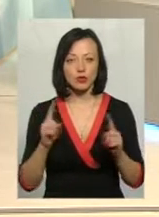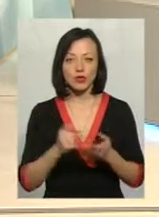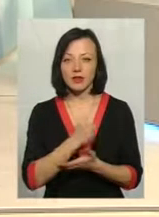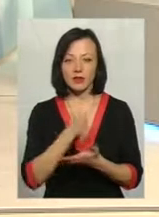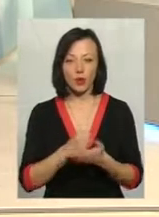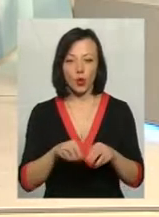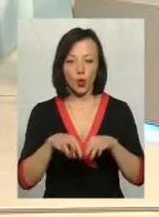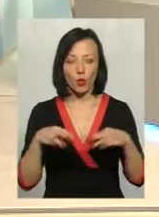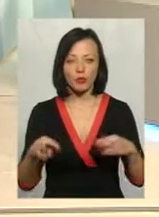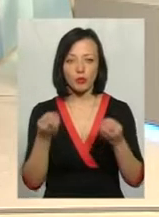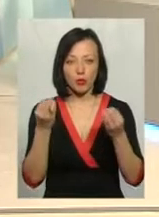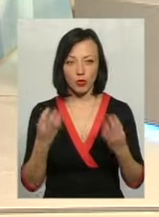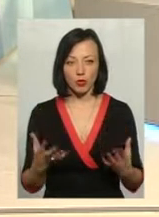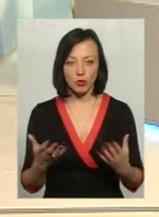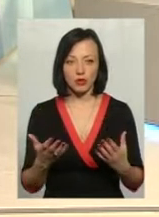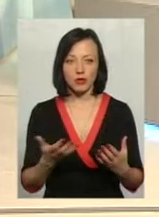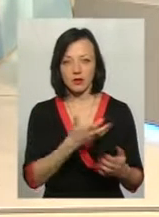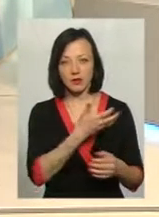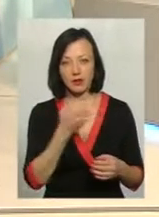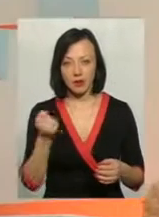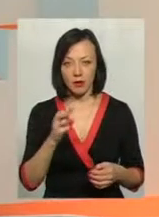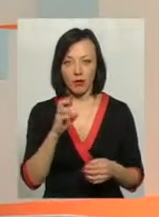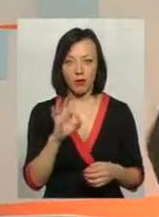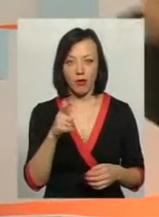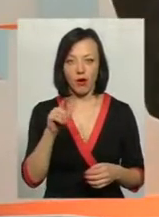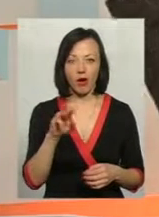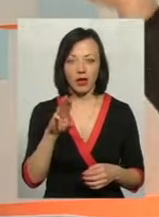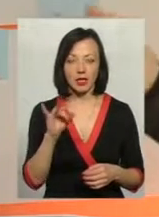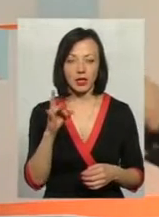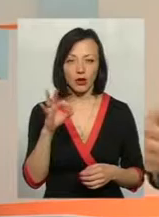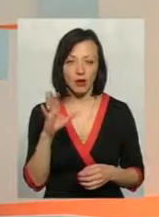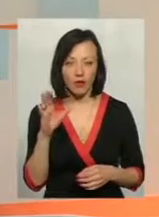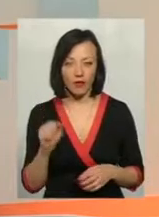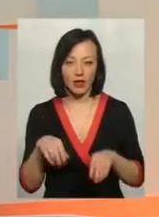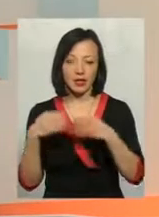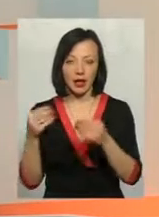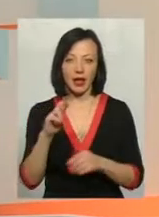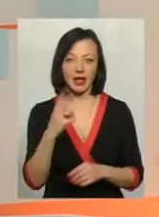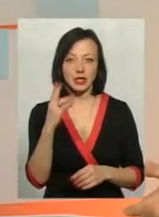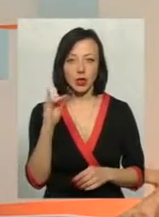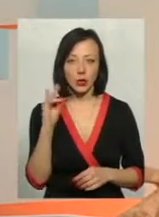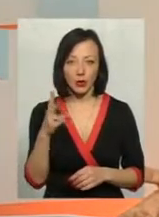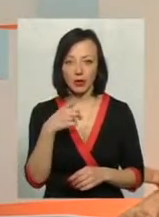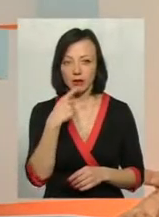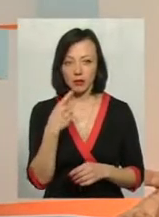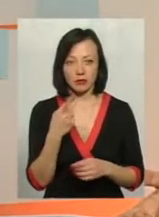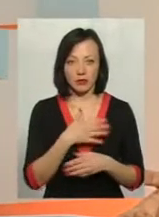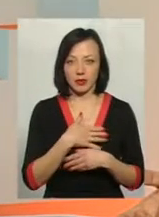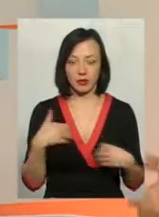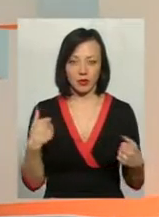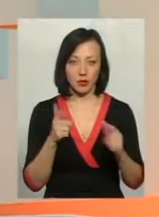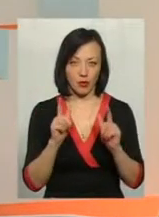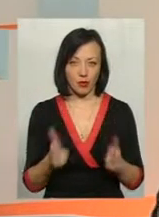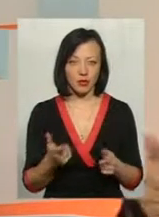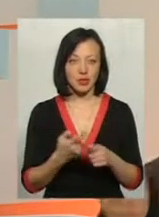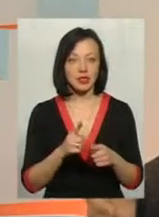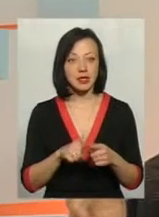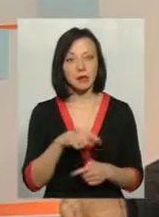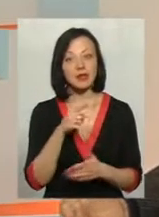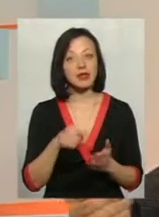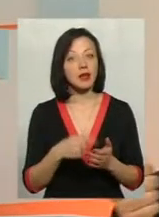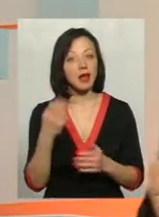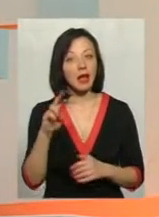ухвалена урядом? Тому що він просто взяв концепцію пані Богатирьової, дав пану Яценюку, і пан Яценюк чомусь не захотів її погоджувати. Це питання